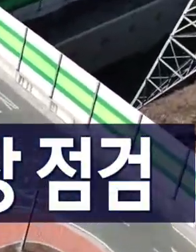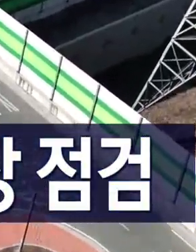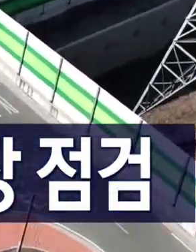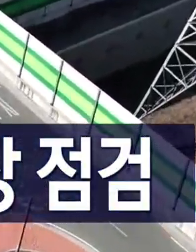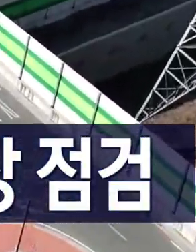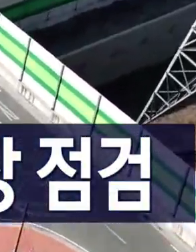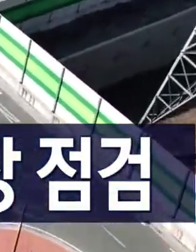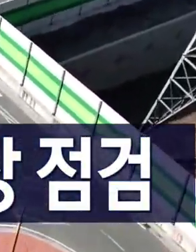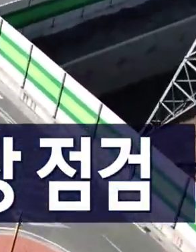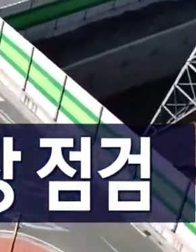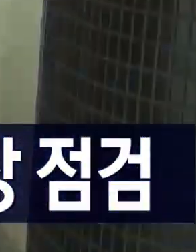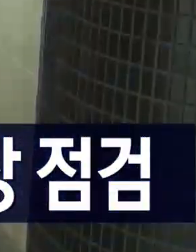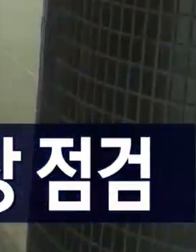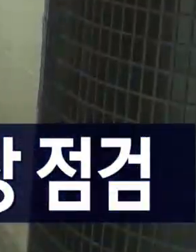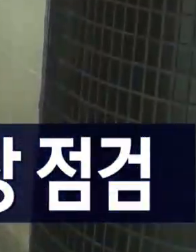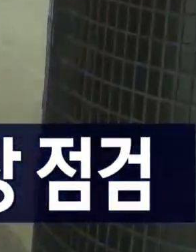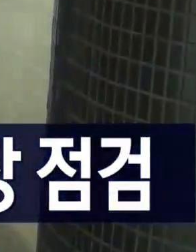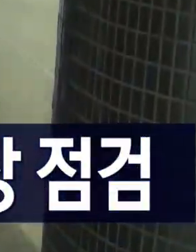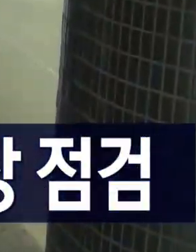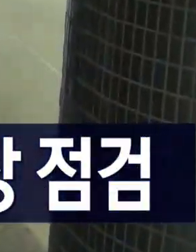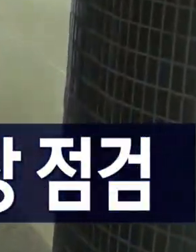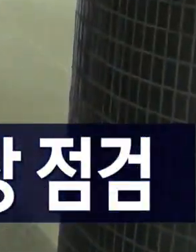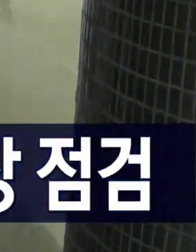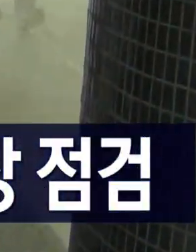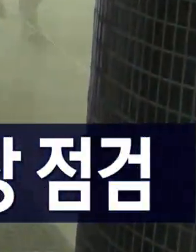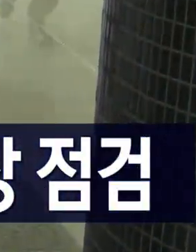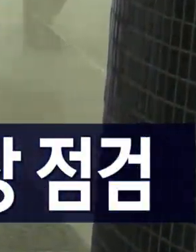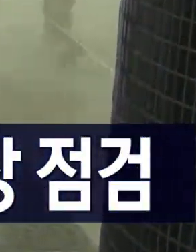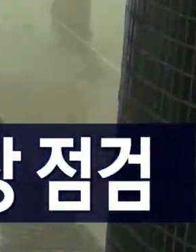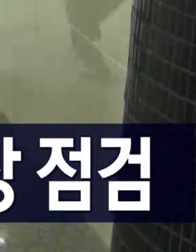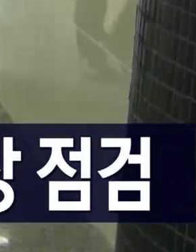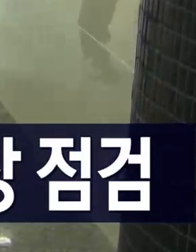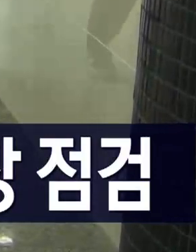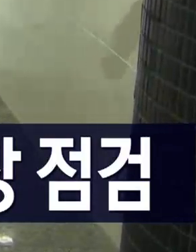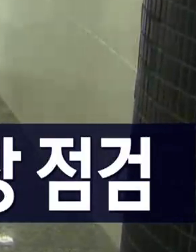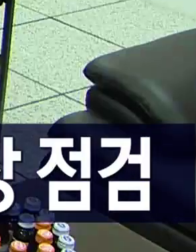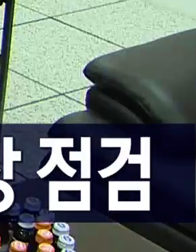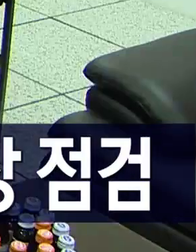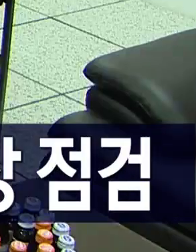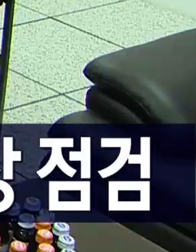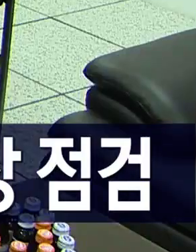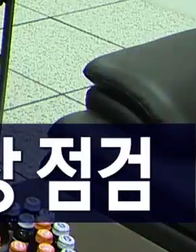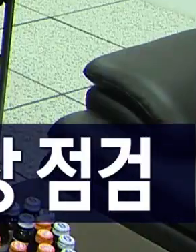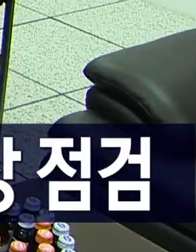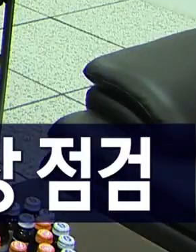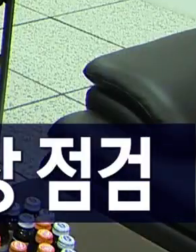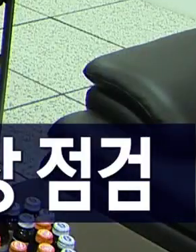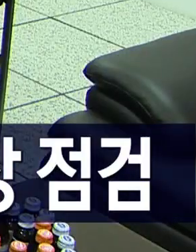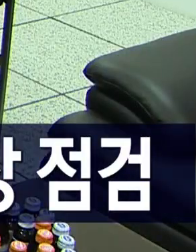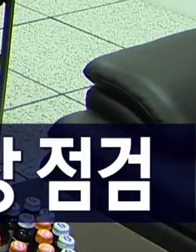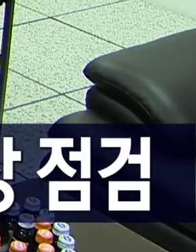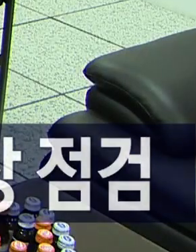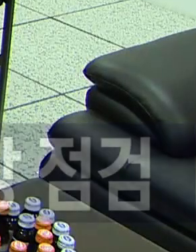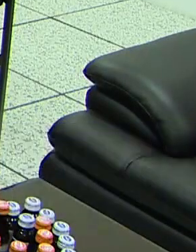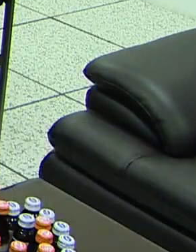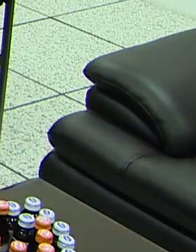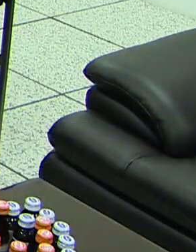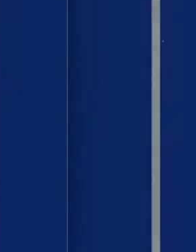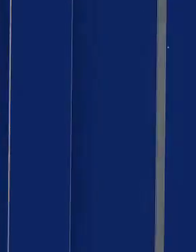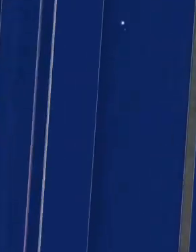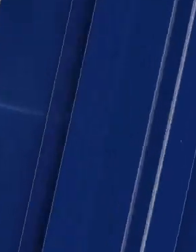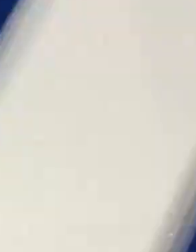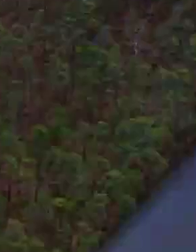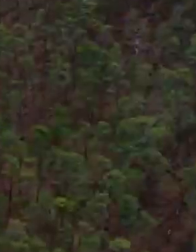목포 화장장 관리감독 부실 문제를 확인하기 위해 목포시 의회가 현장 점검에 나섰습니다. 운영 방식 등의 변화가 있을지 주목됩니다.